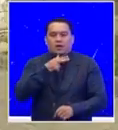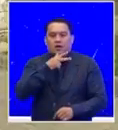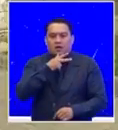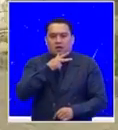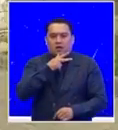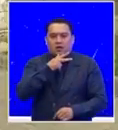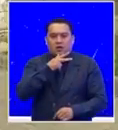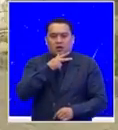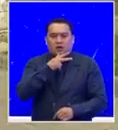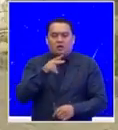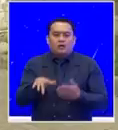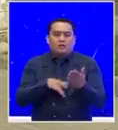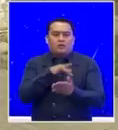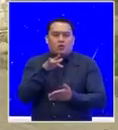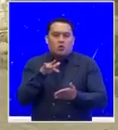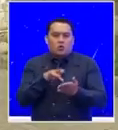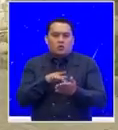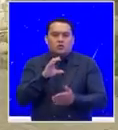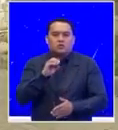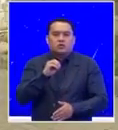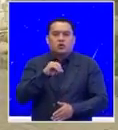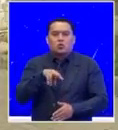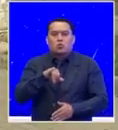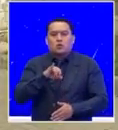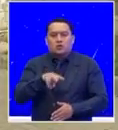Южную Корею. Это город Сеул.